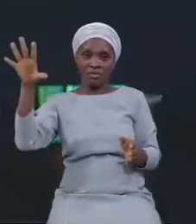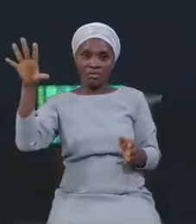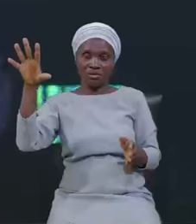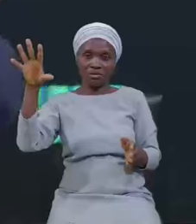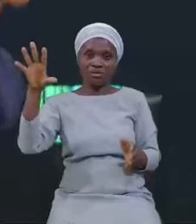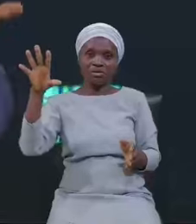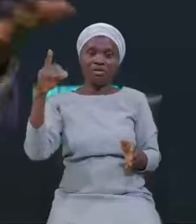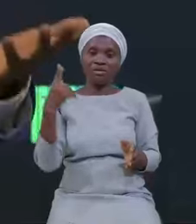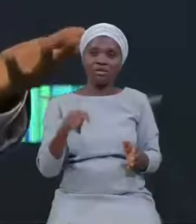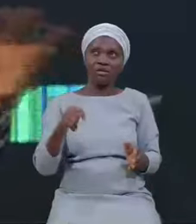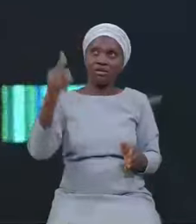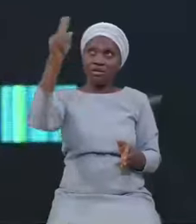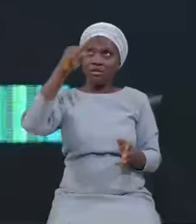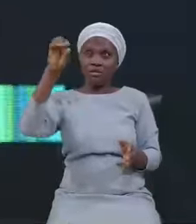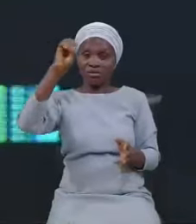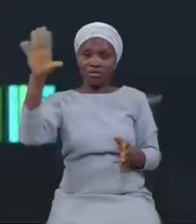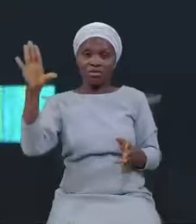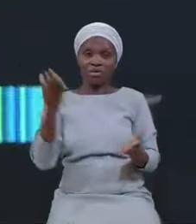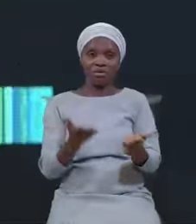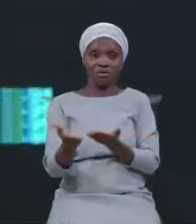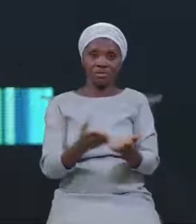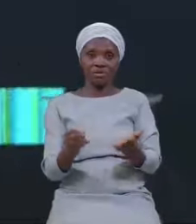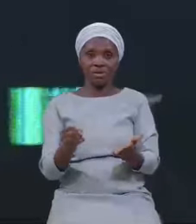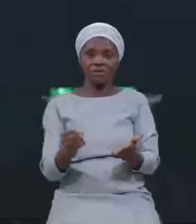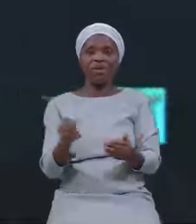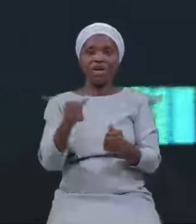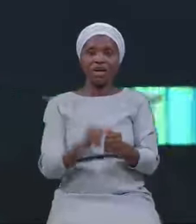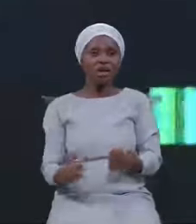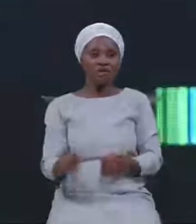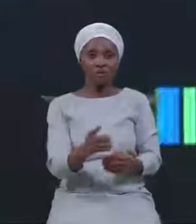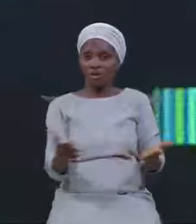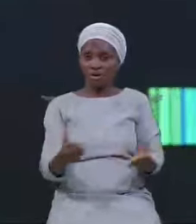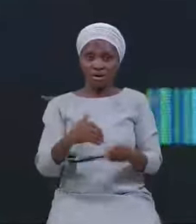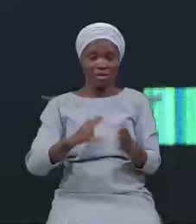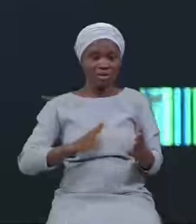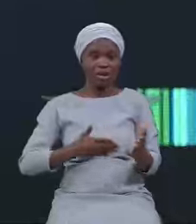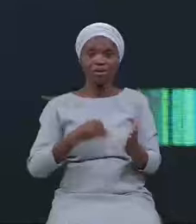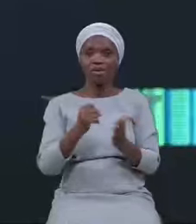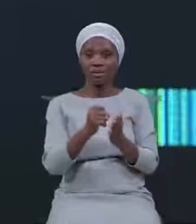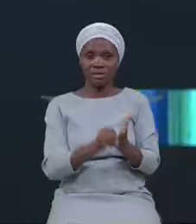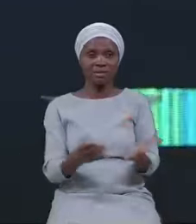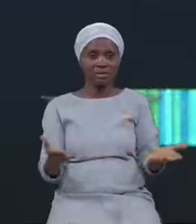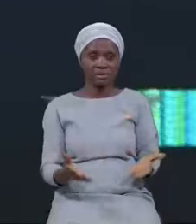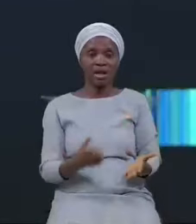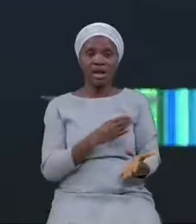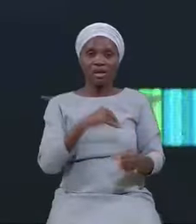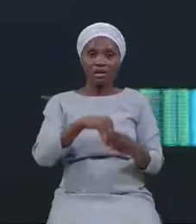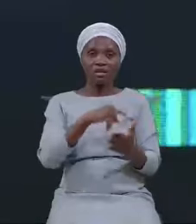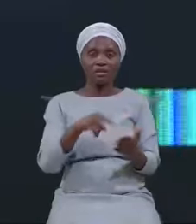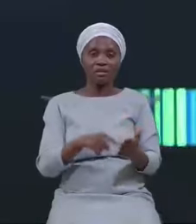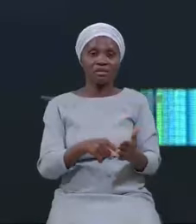Le soleil, c'est tout le monde dans cette nation. Et le soleil, c'est tout le